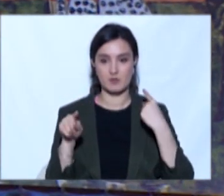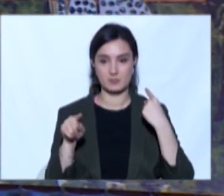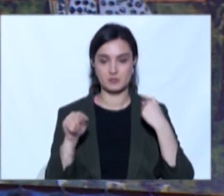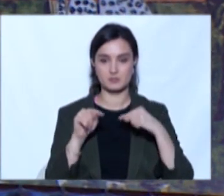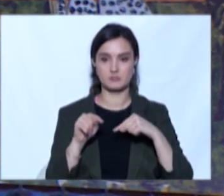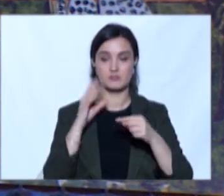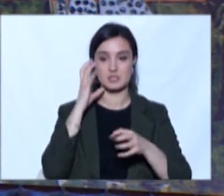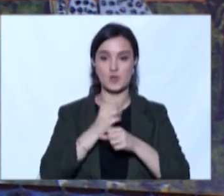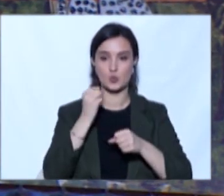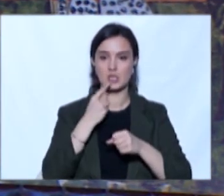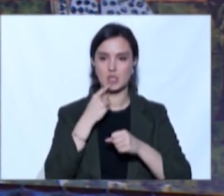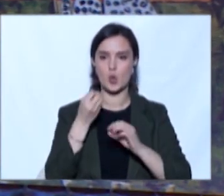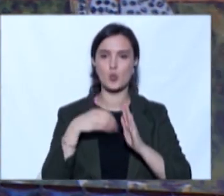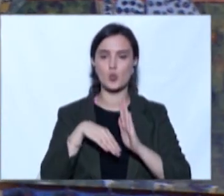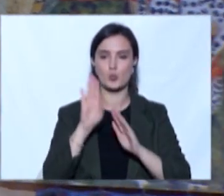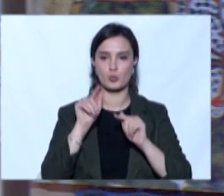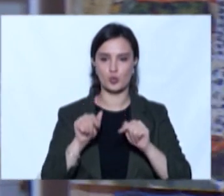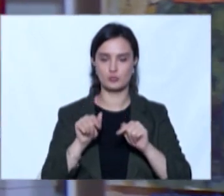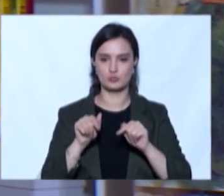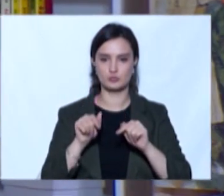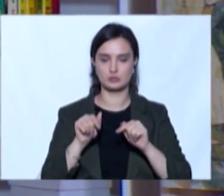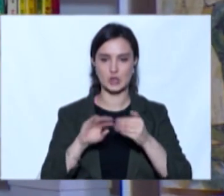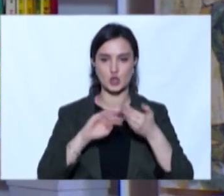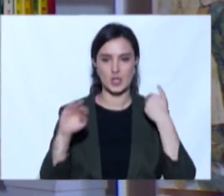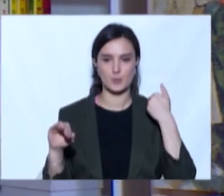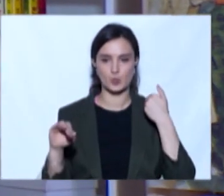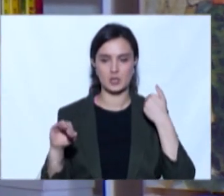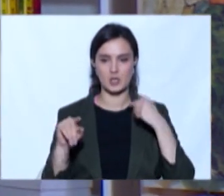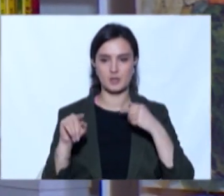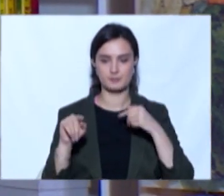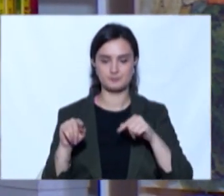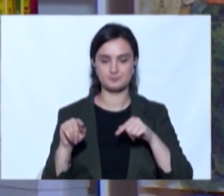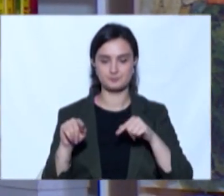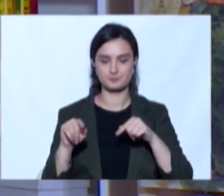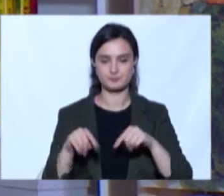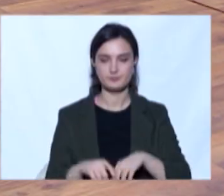განსხვავებით, ცვანური ენა უფრო თქვათ დაშორებულია